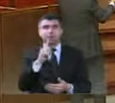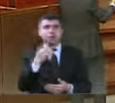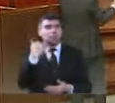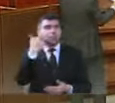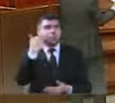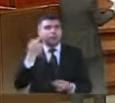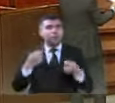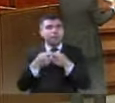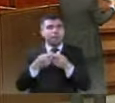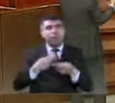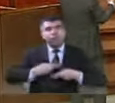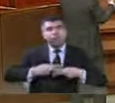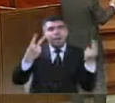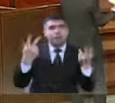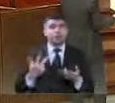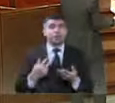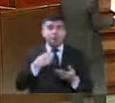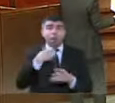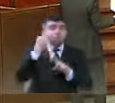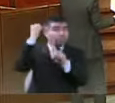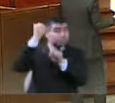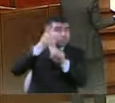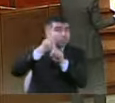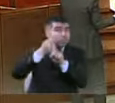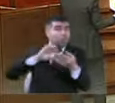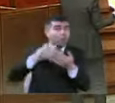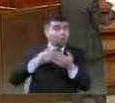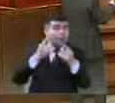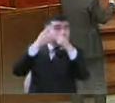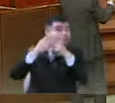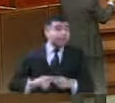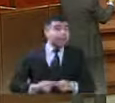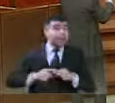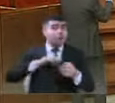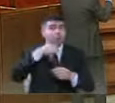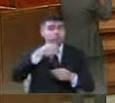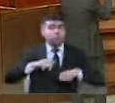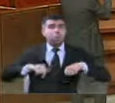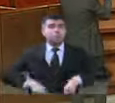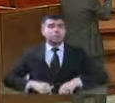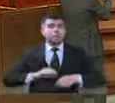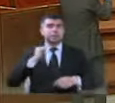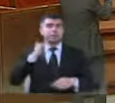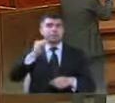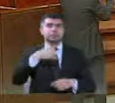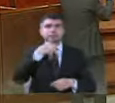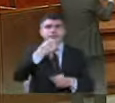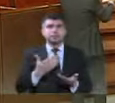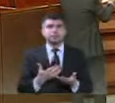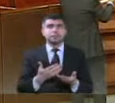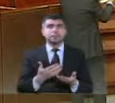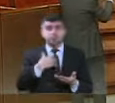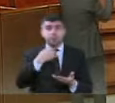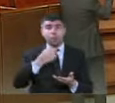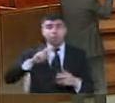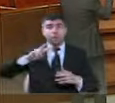تموت، وان جميع احنا تنديروا المجهودات على حساب شنو عندنا في جيبنا. ما غاديش نجي نكذب عليك، انا تنقول بكل صراحه لي رونديفو